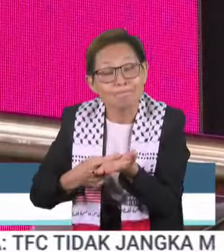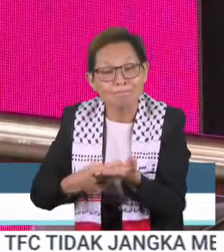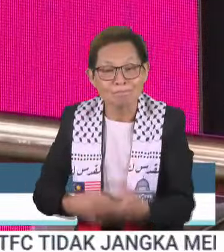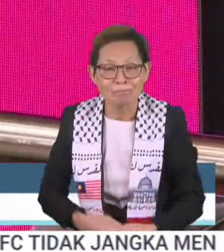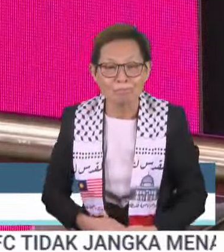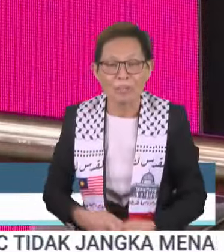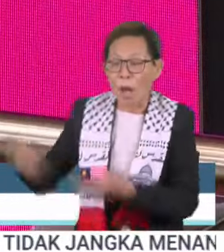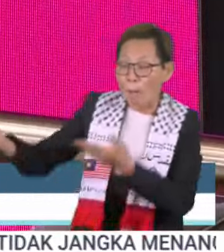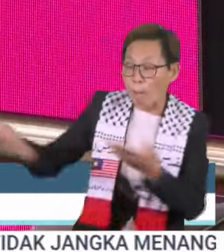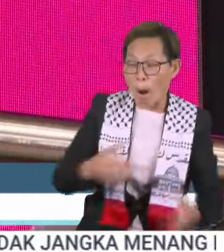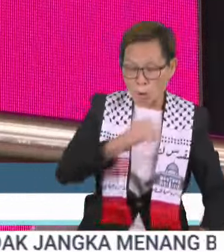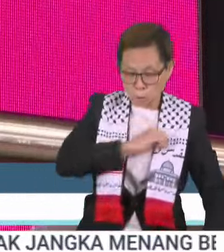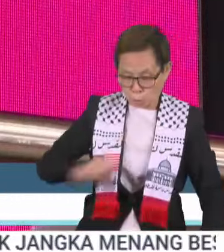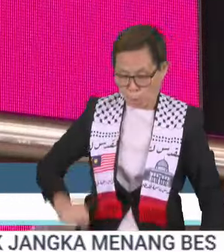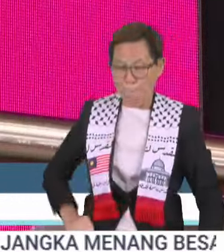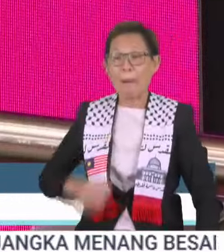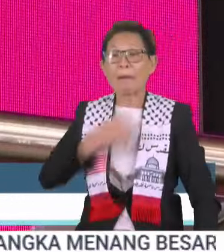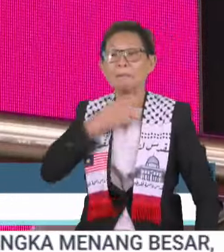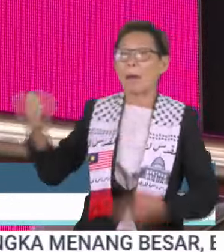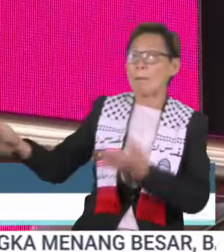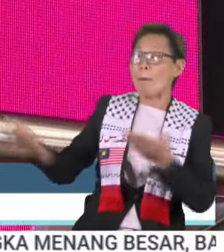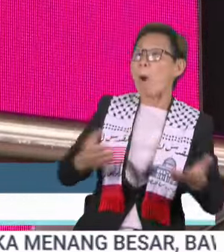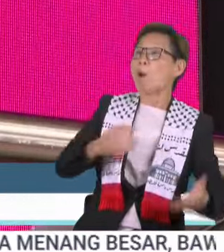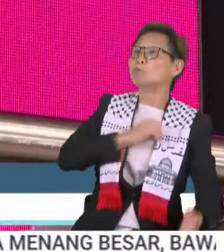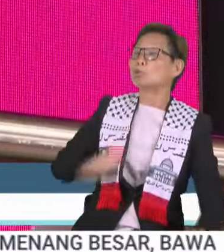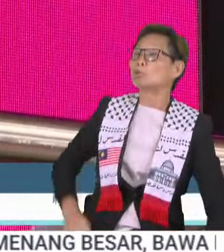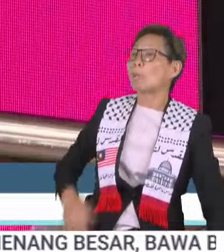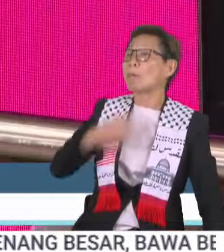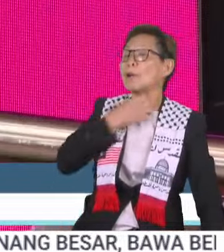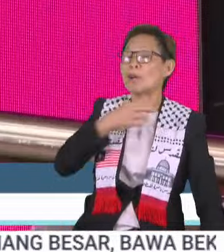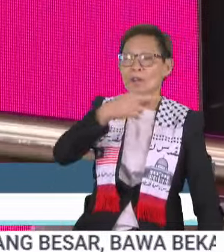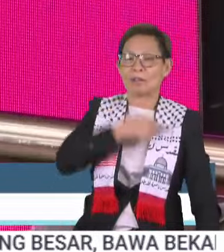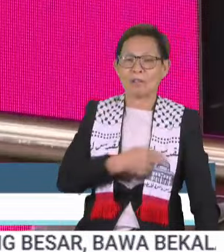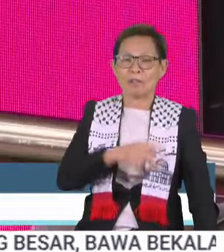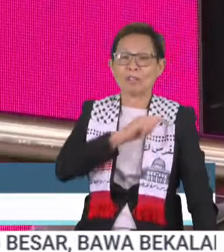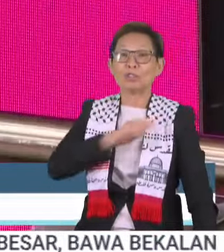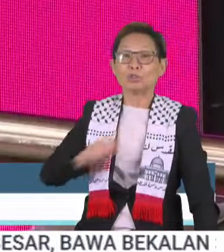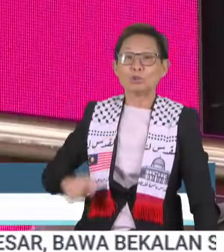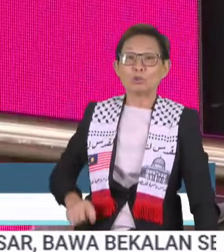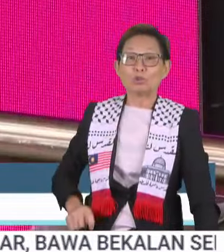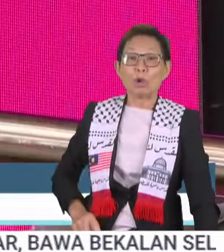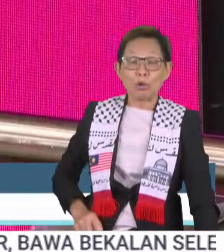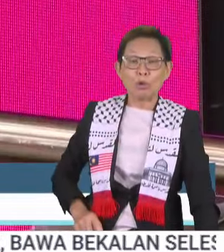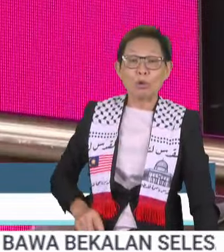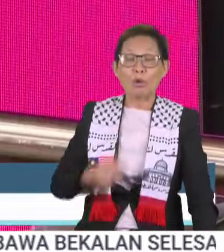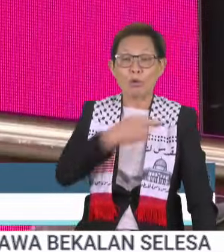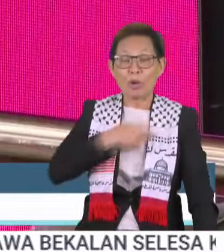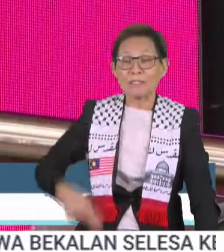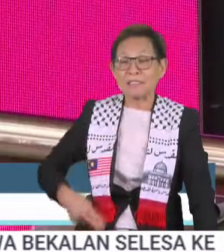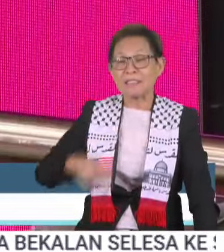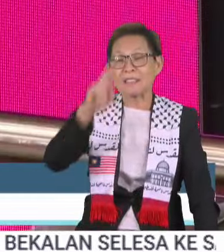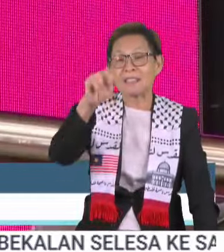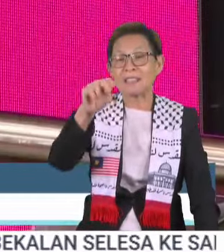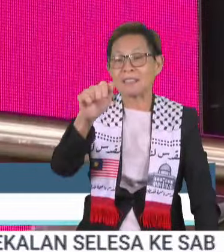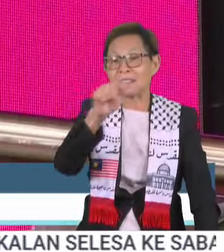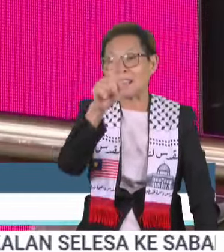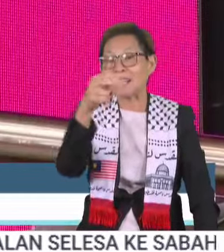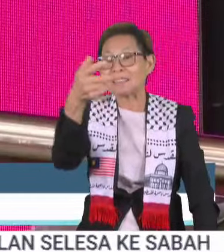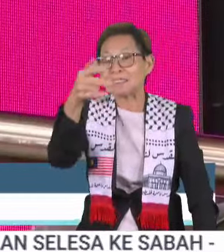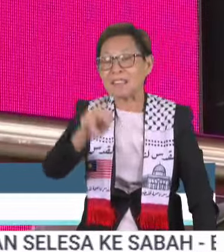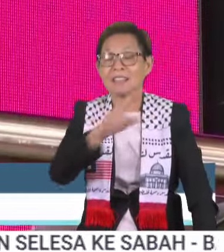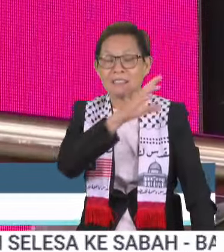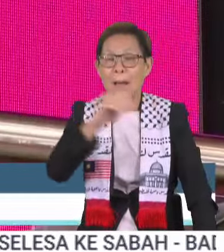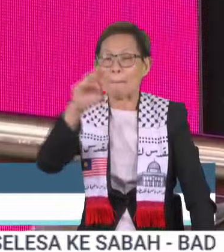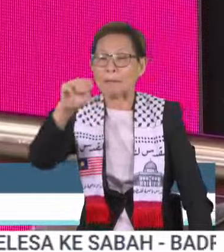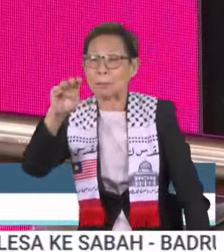Baudul Yang Maha Mulia Sultan Perak, Tuanku Raja Nazrin, dan juga kepada Menteri Besar. Saya